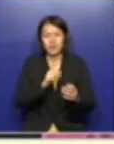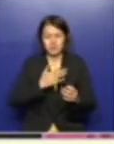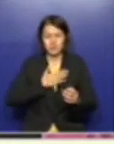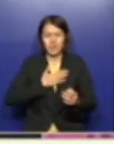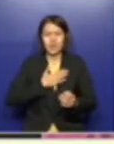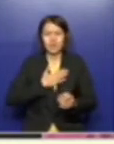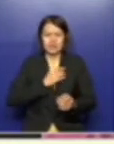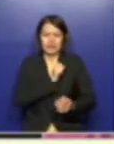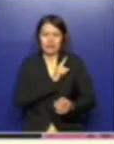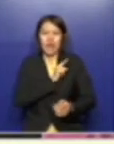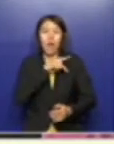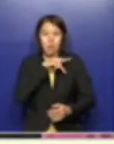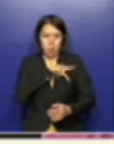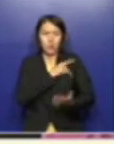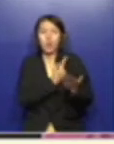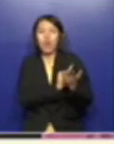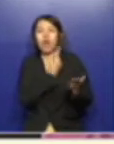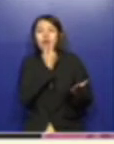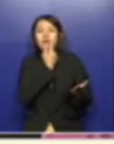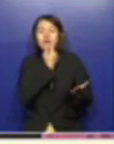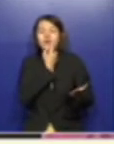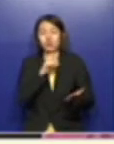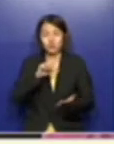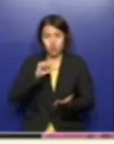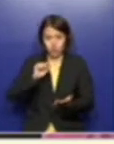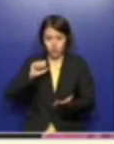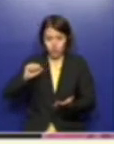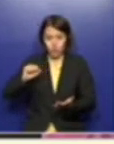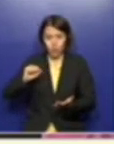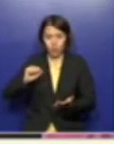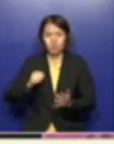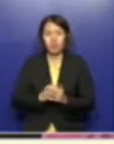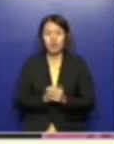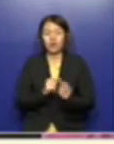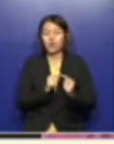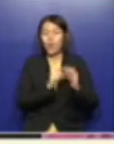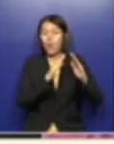าวพุทธในฐานะเป็นส.ส.สายวัด